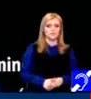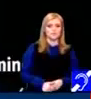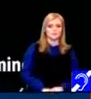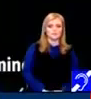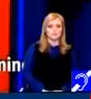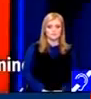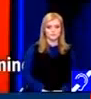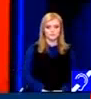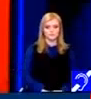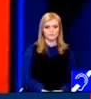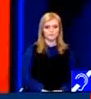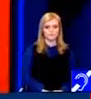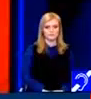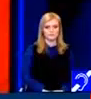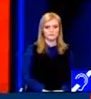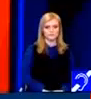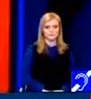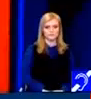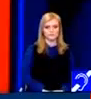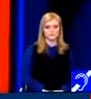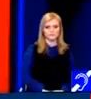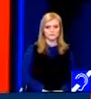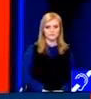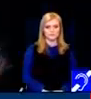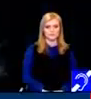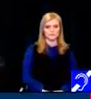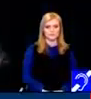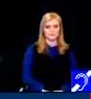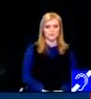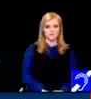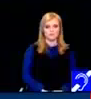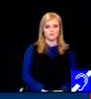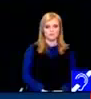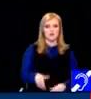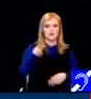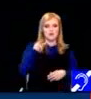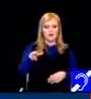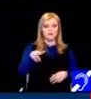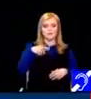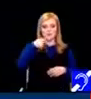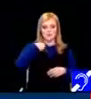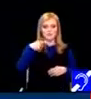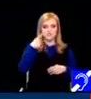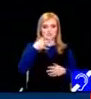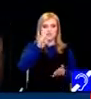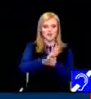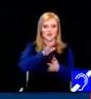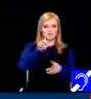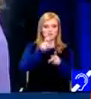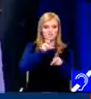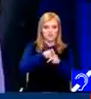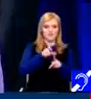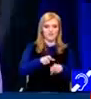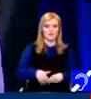олигархический капитализм. Я бы перебил всех. Только мне. Дал бы возможность сказать каждому. Вот этот человек называет меня грязью и грязной